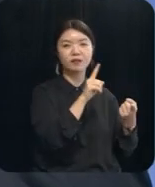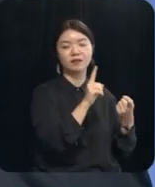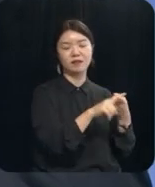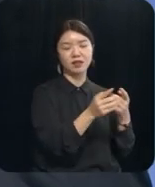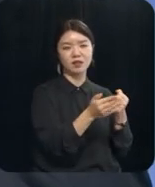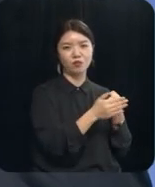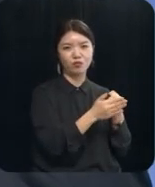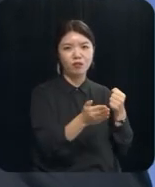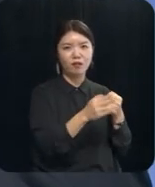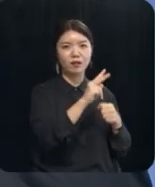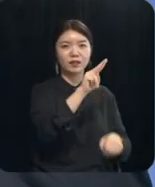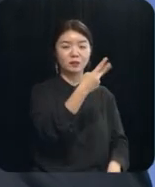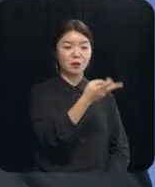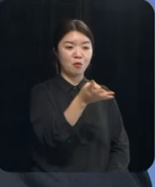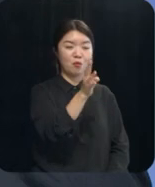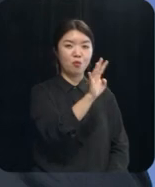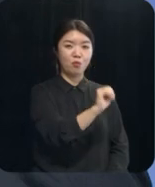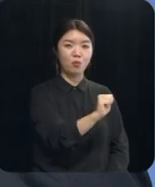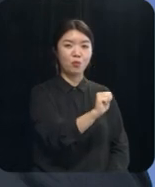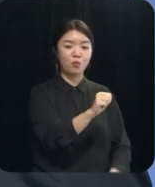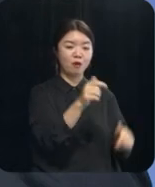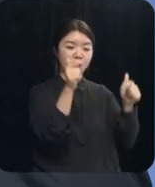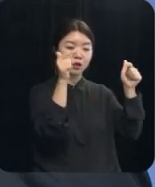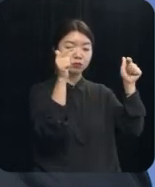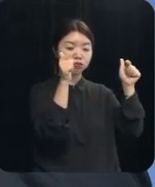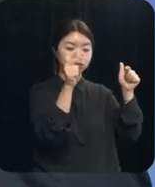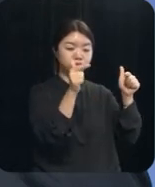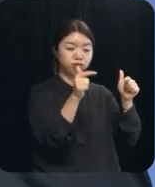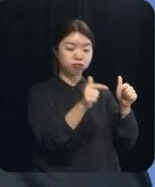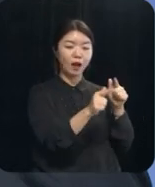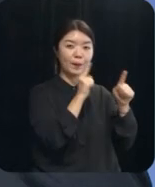가지고 200억이 이제 감소가 됐다는